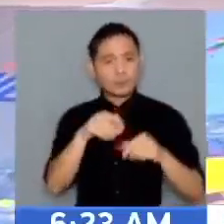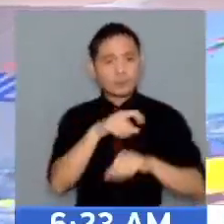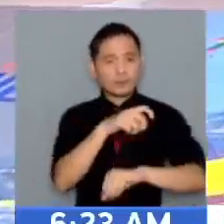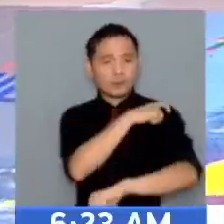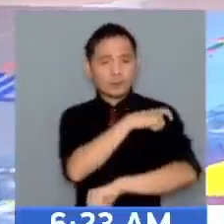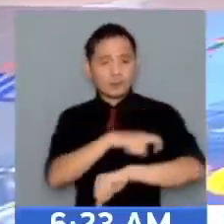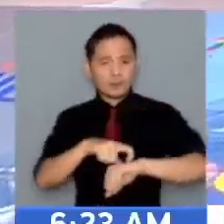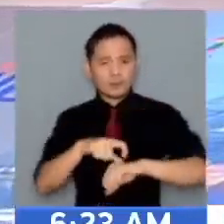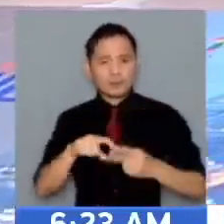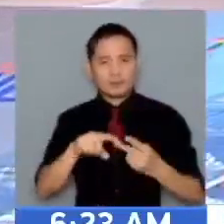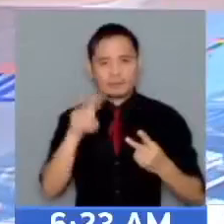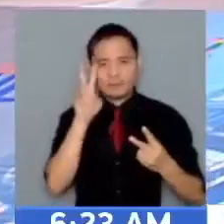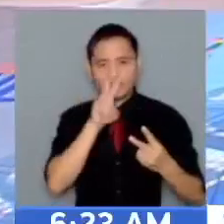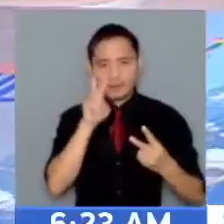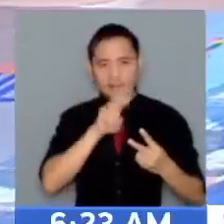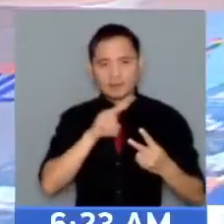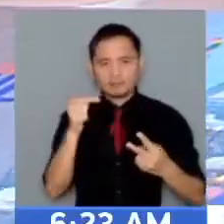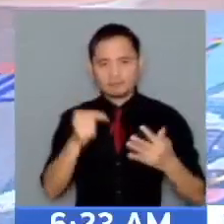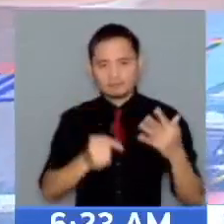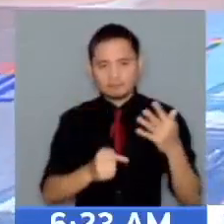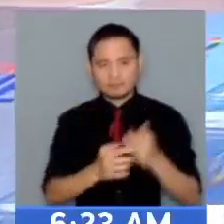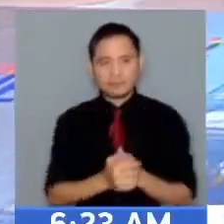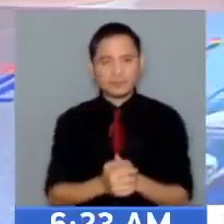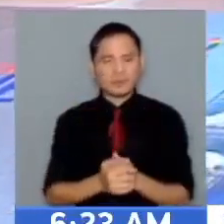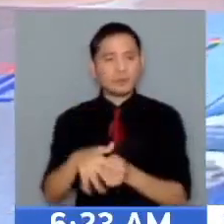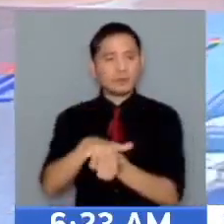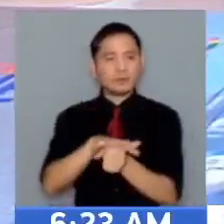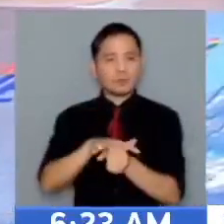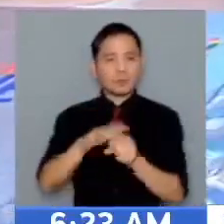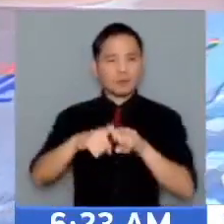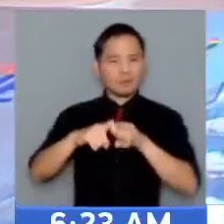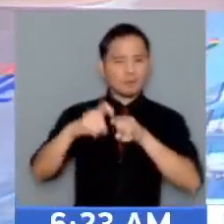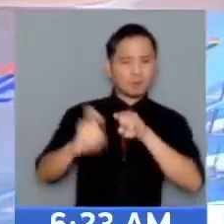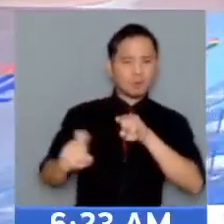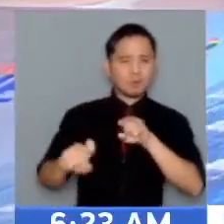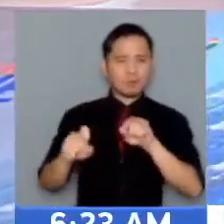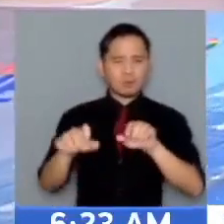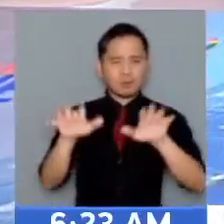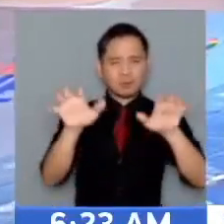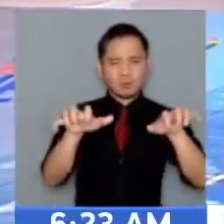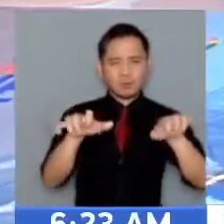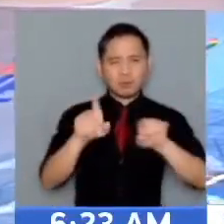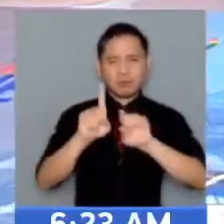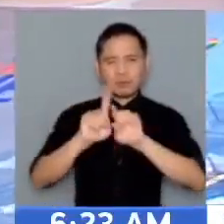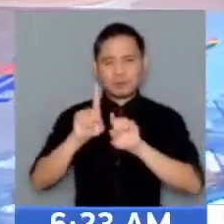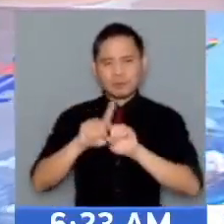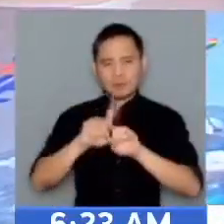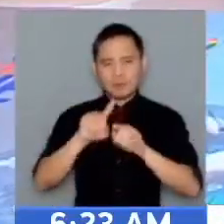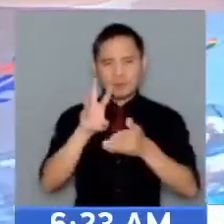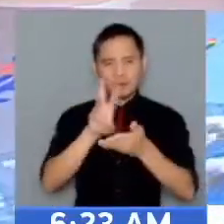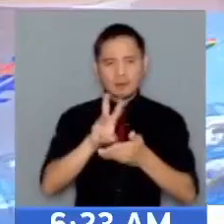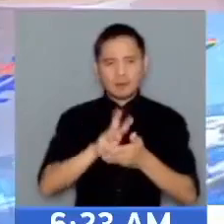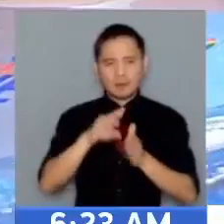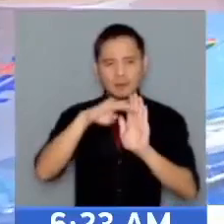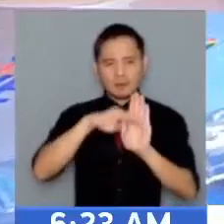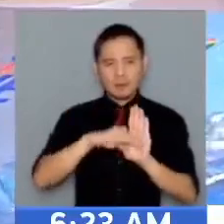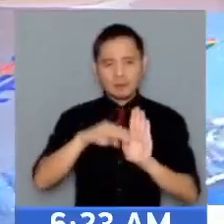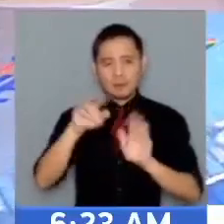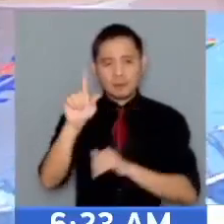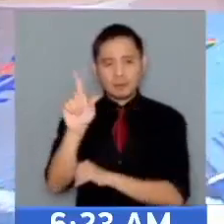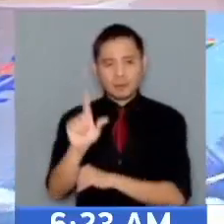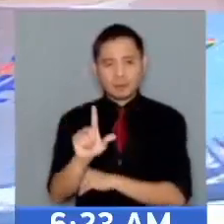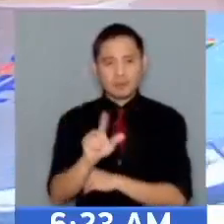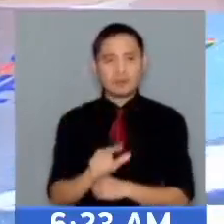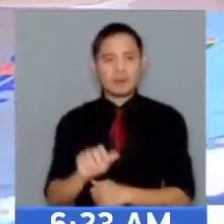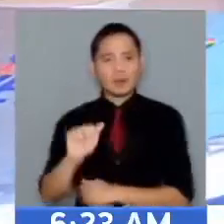PAGASA. Mga local thunderstorm naman ang aasahan sa ilang panglugar sa Luzon habang hanging amihan ang umiiral sa mga isalang